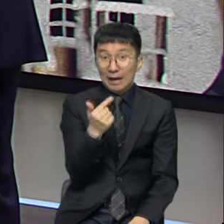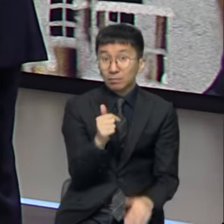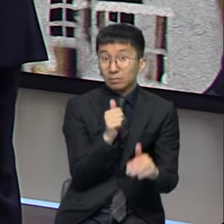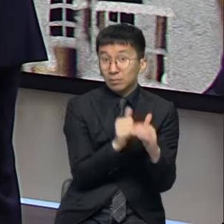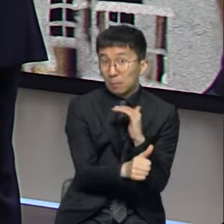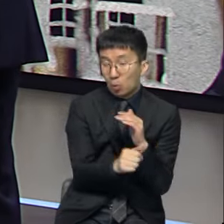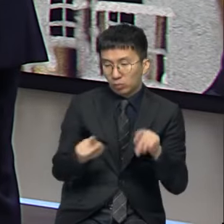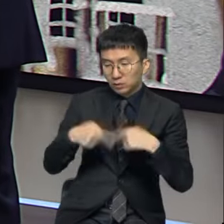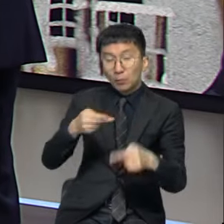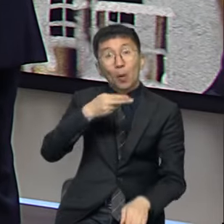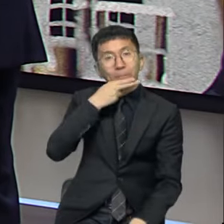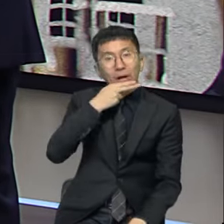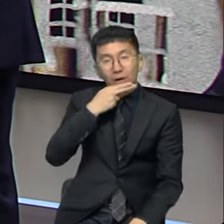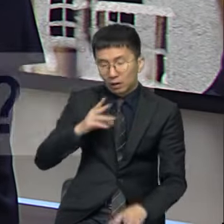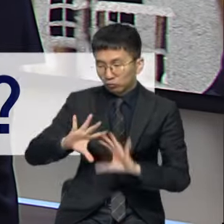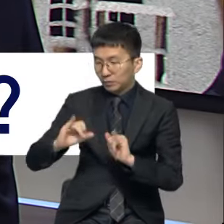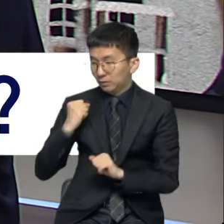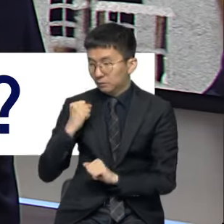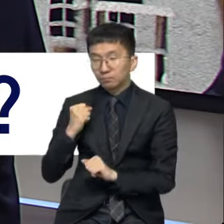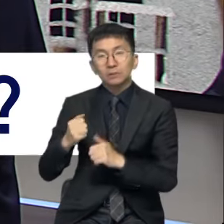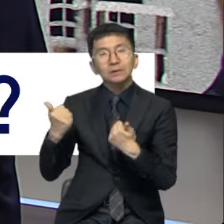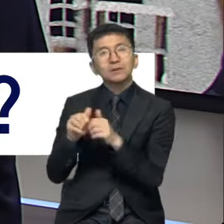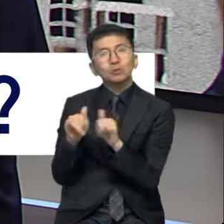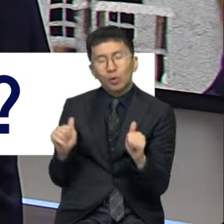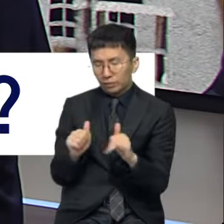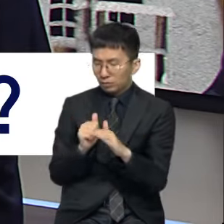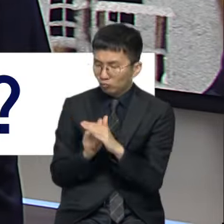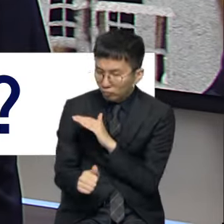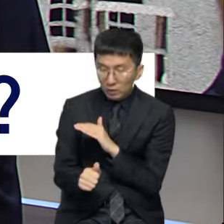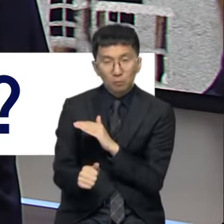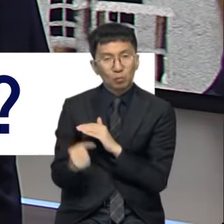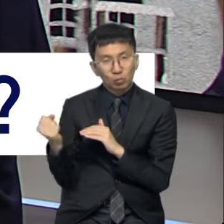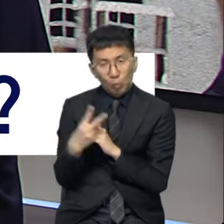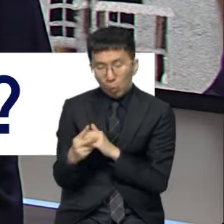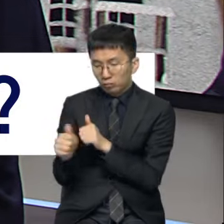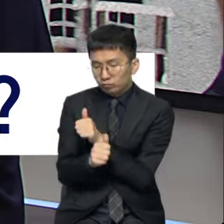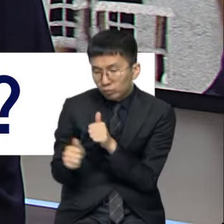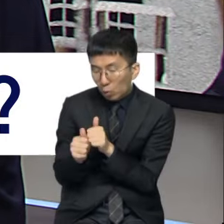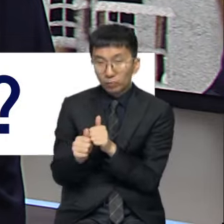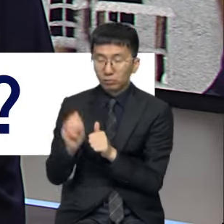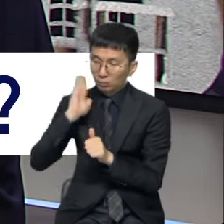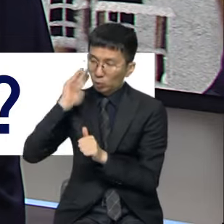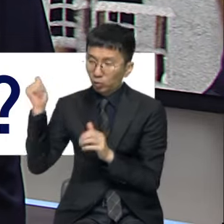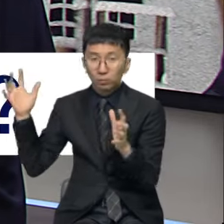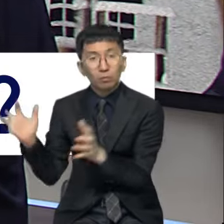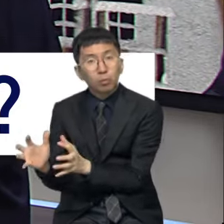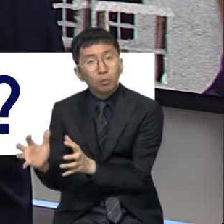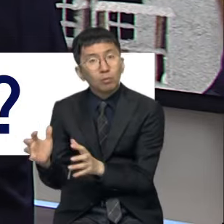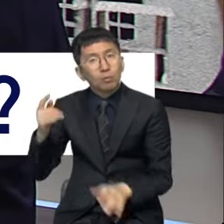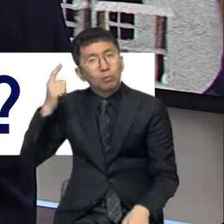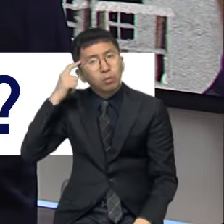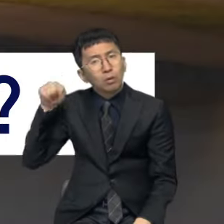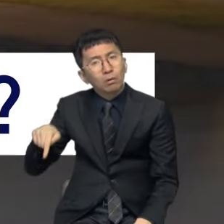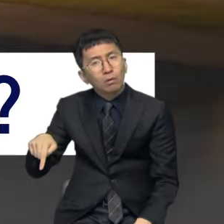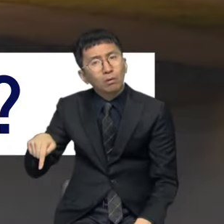빠진 여당 지도부와 지금 대통령이 저녁을 함께 하고 있잖아요. 이 자리는 그럼 어떻게 봐야 되는 겁니까?